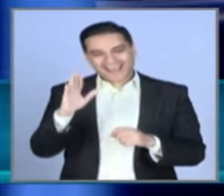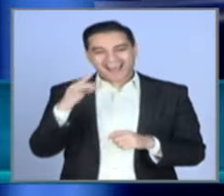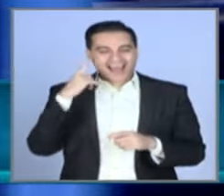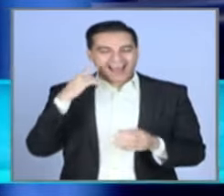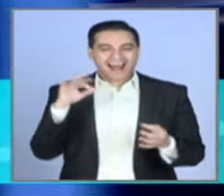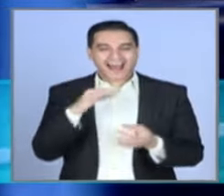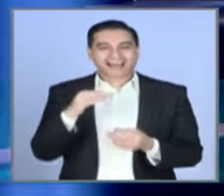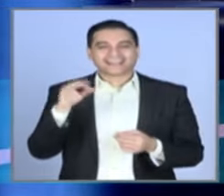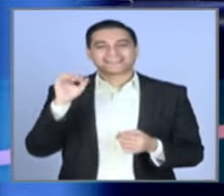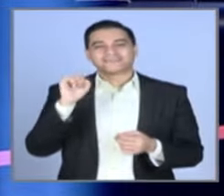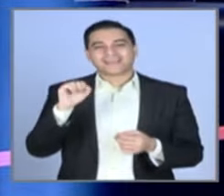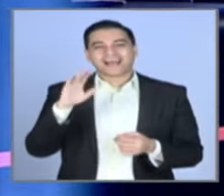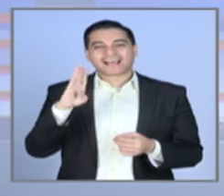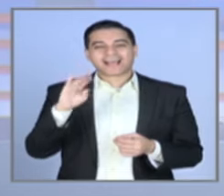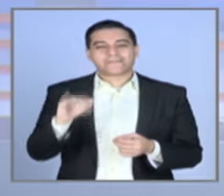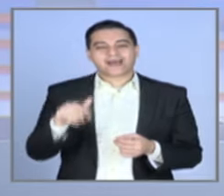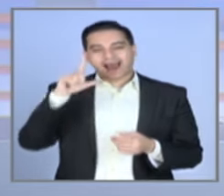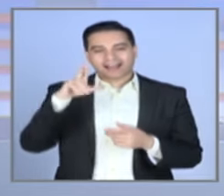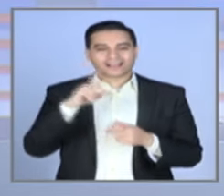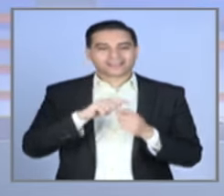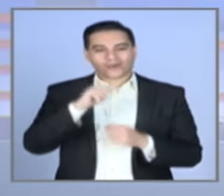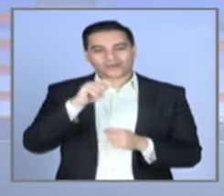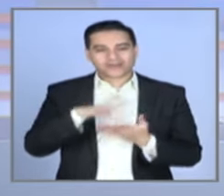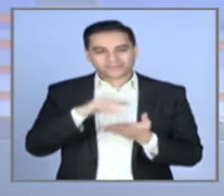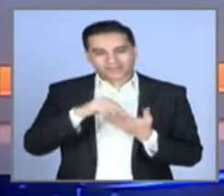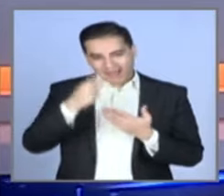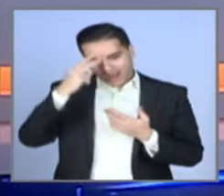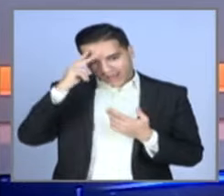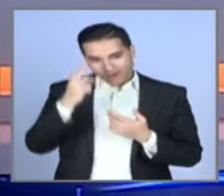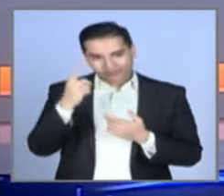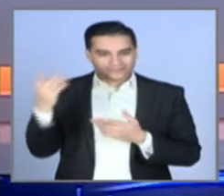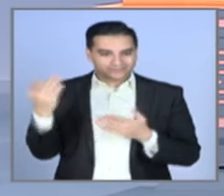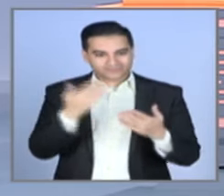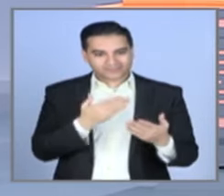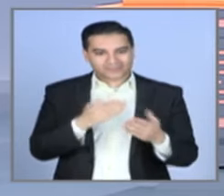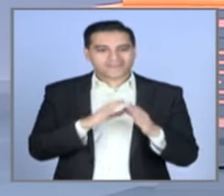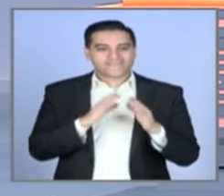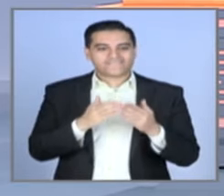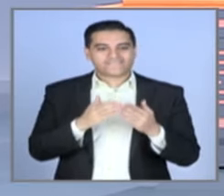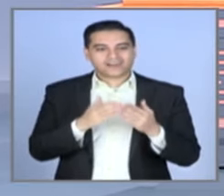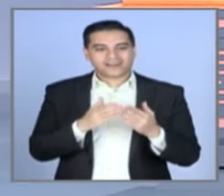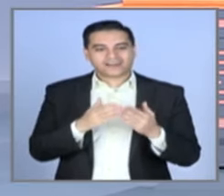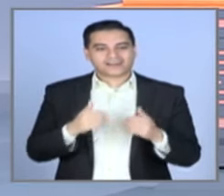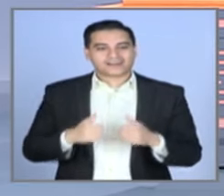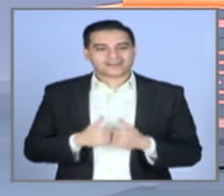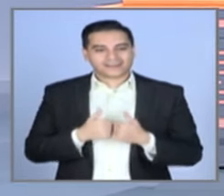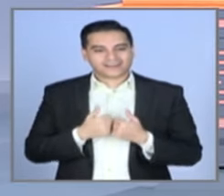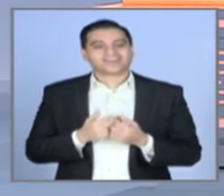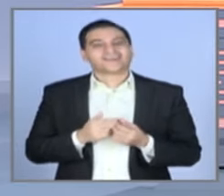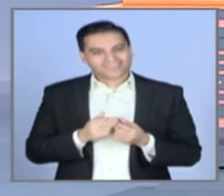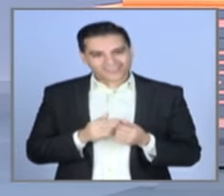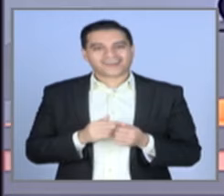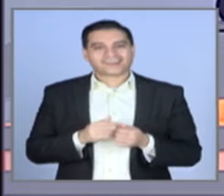وألحان كمال الطويل. أستاذ هاني مين اللي بتبتدي الأول؟ أما إن شاء الله. فريق الحياة هتبتدي الأول. طيب يا